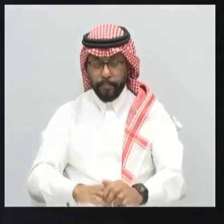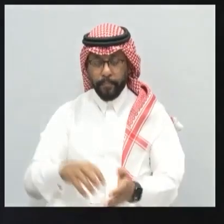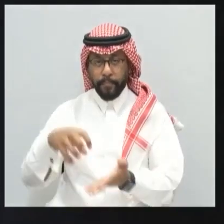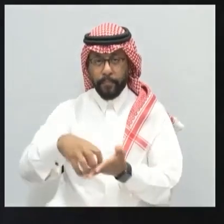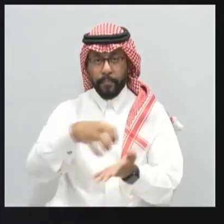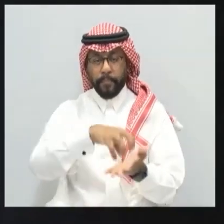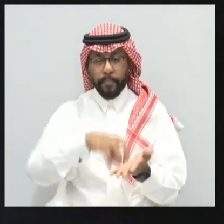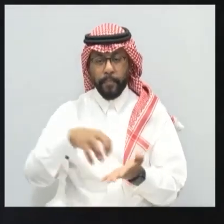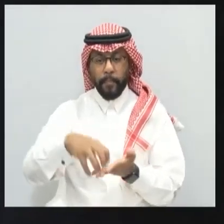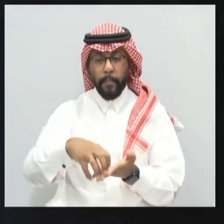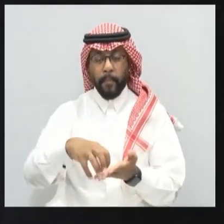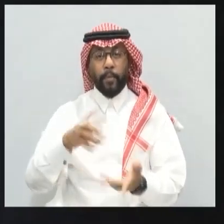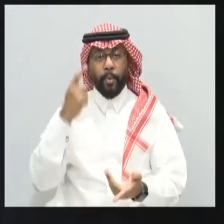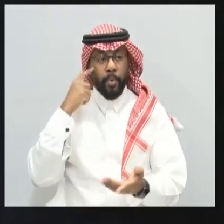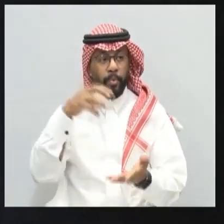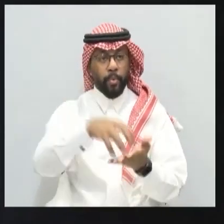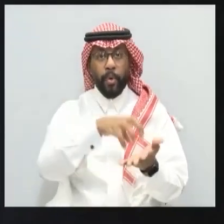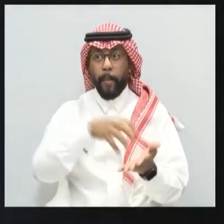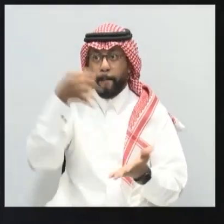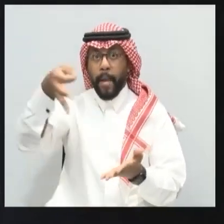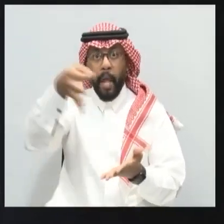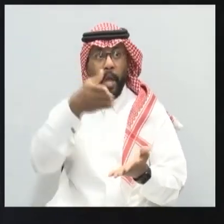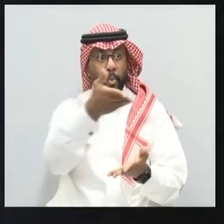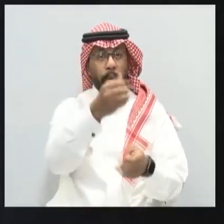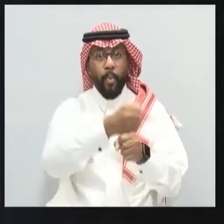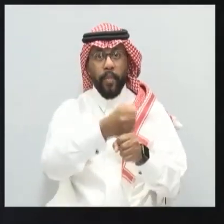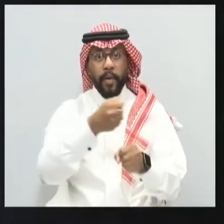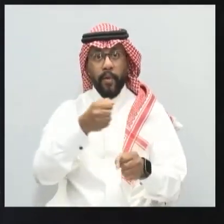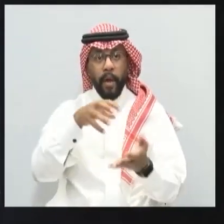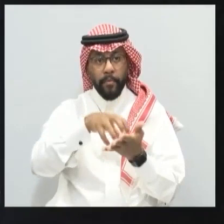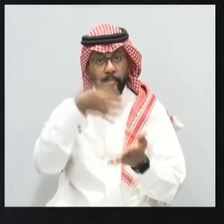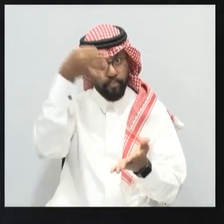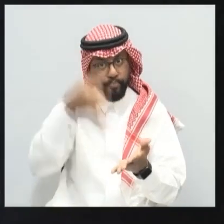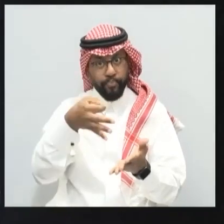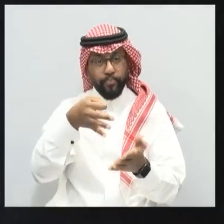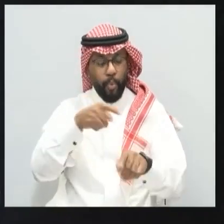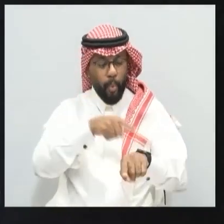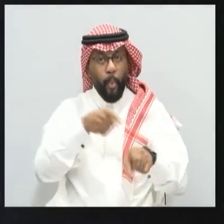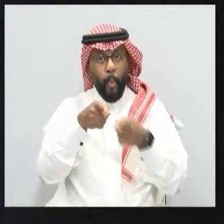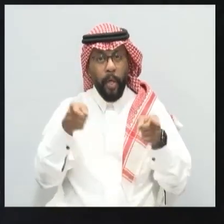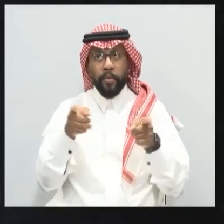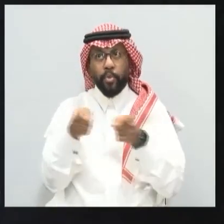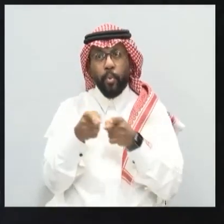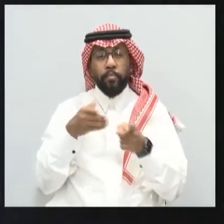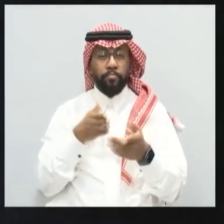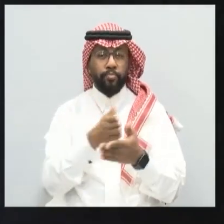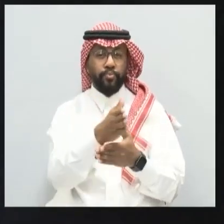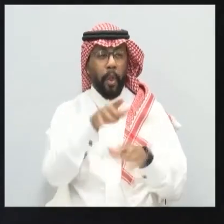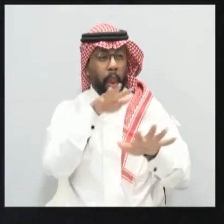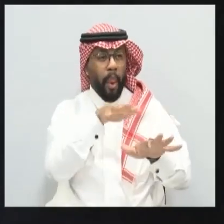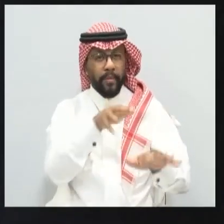موعد المقابله تعرف موقع الجهه وتتاكد من المده الزمنيه التي تحتاجها